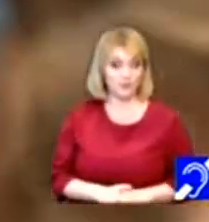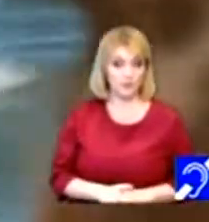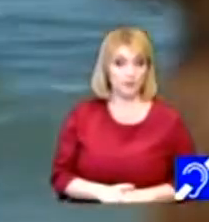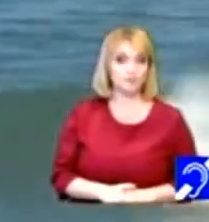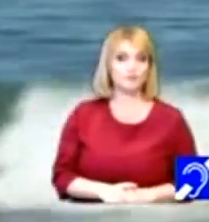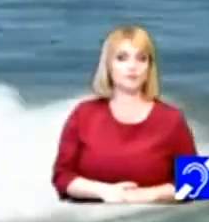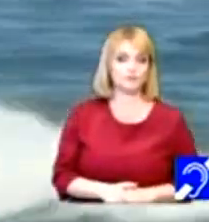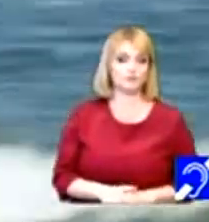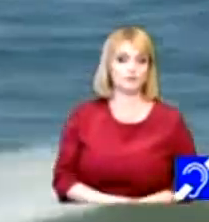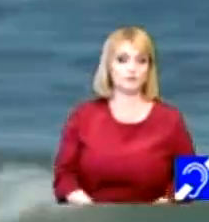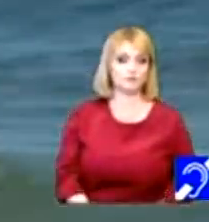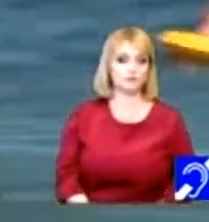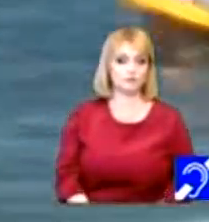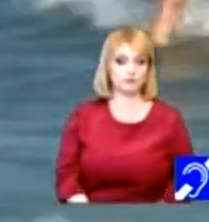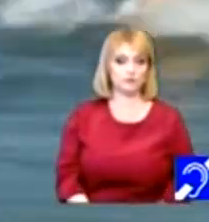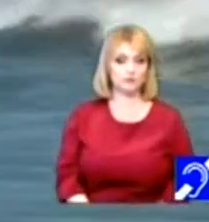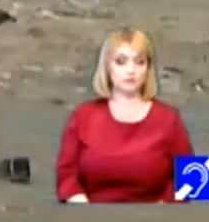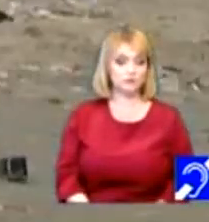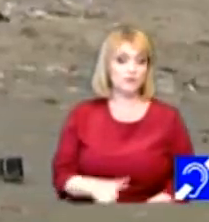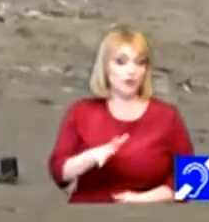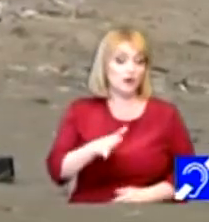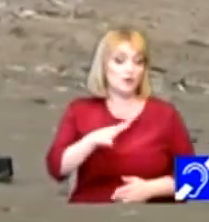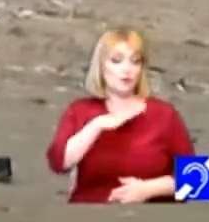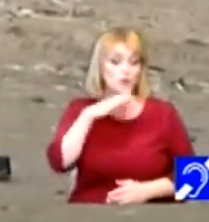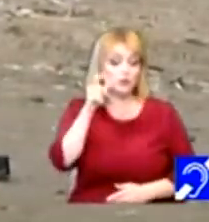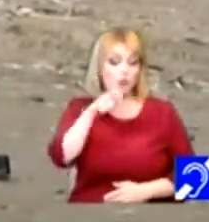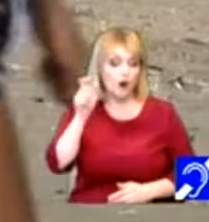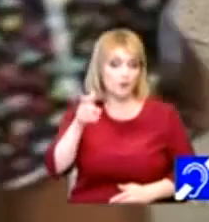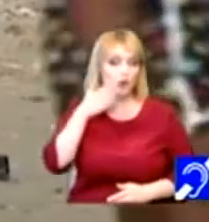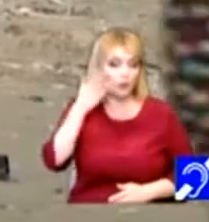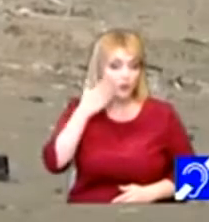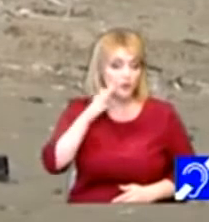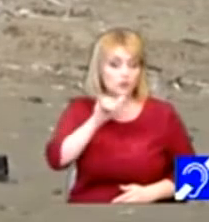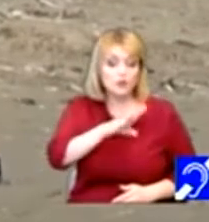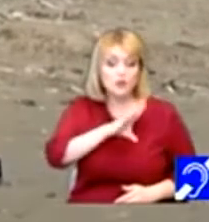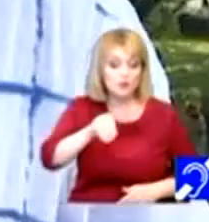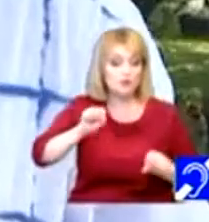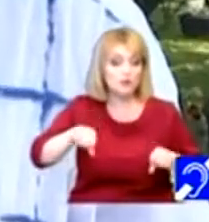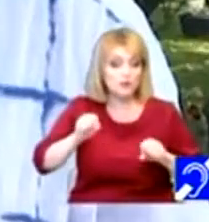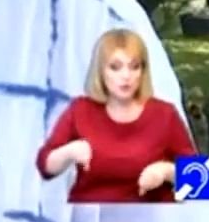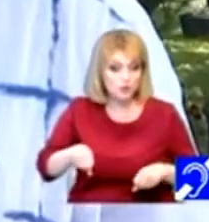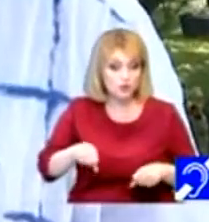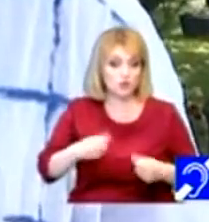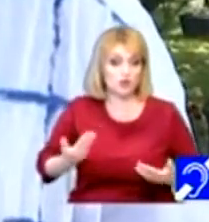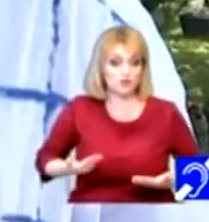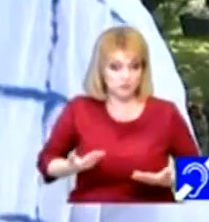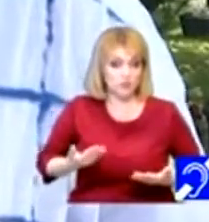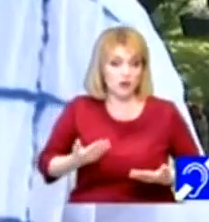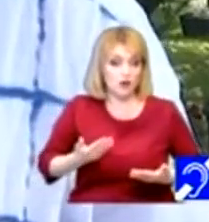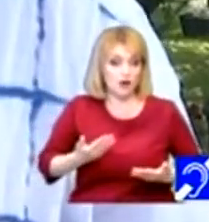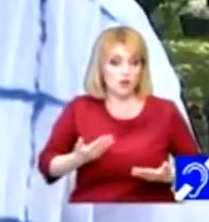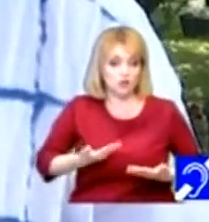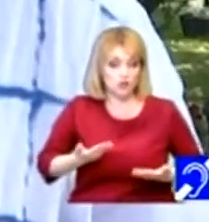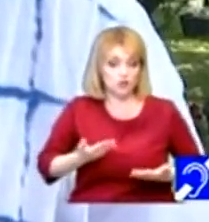au folosit voucherele de anul trecut. Investitorii din turism spun că e nevoie de etichete de vacanță în continuare. În momentul în care vom ști că ele au